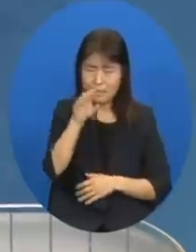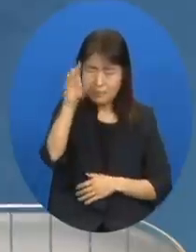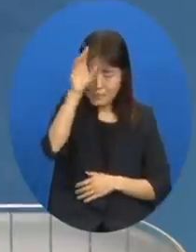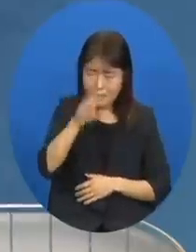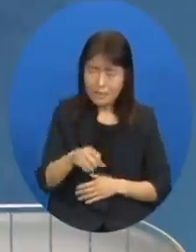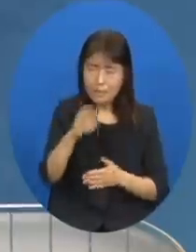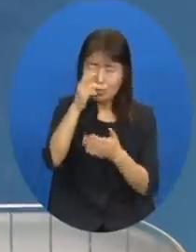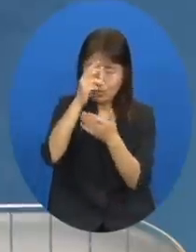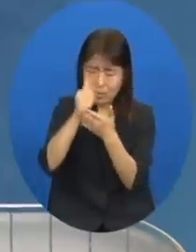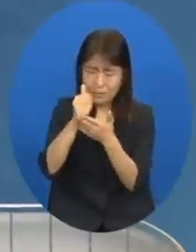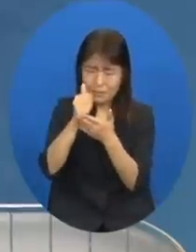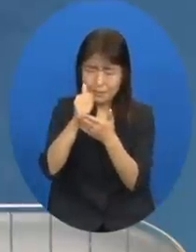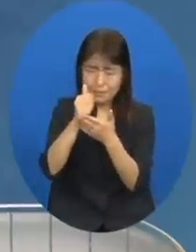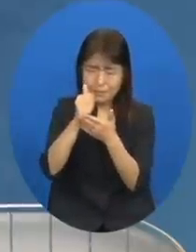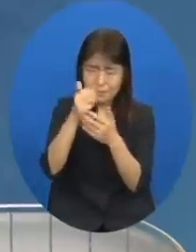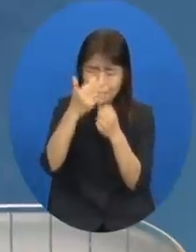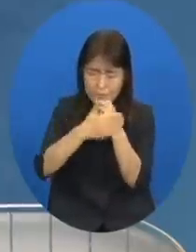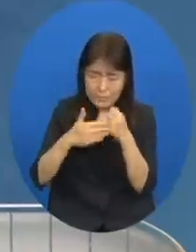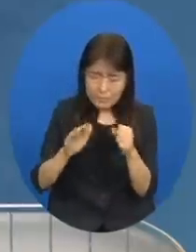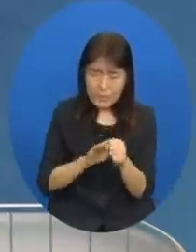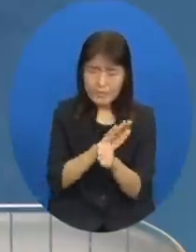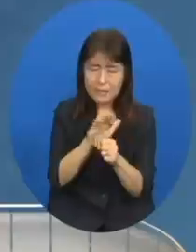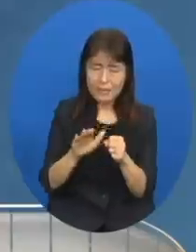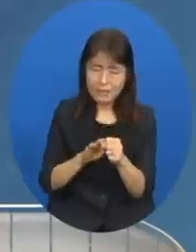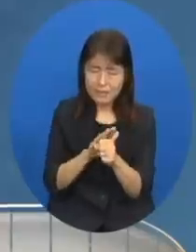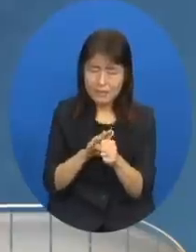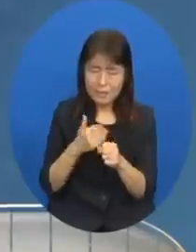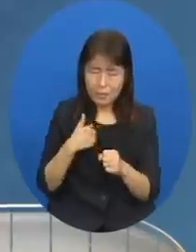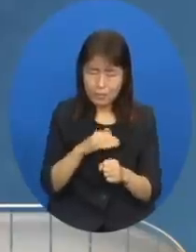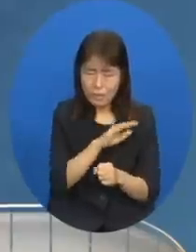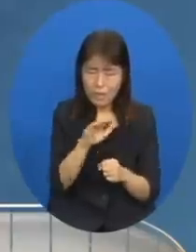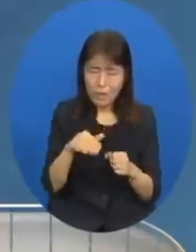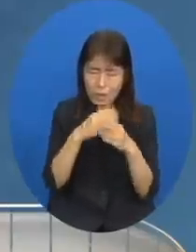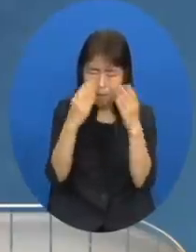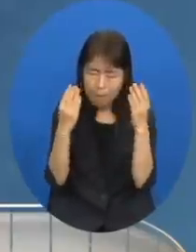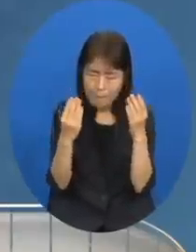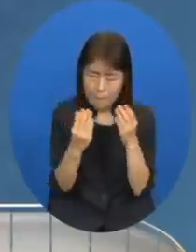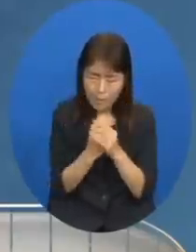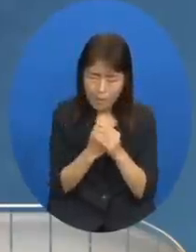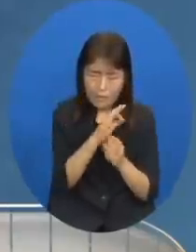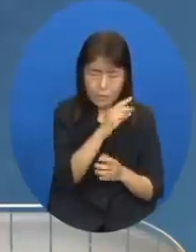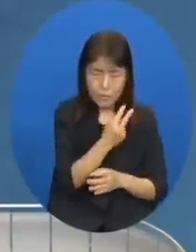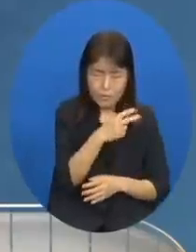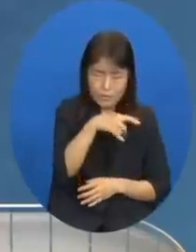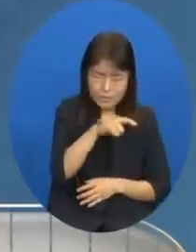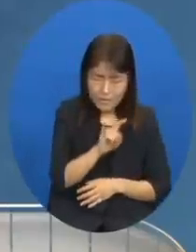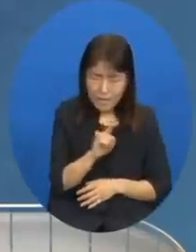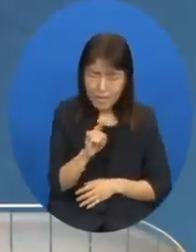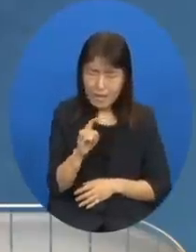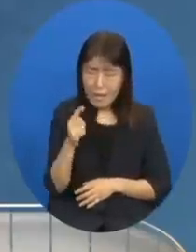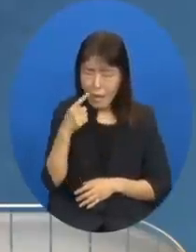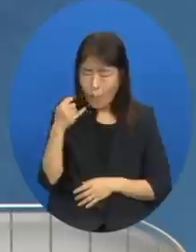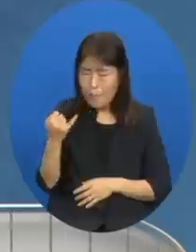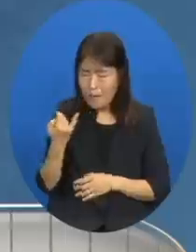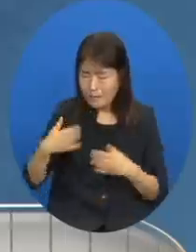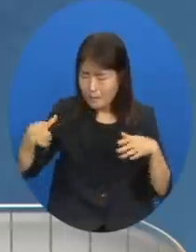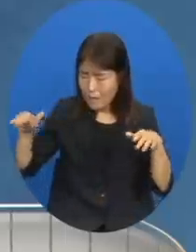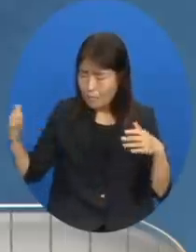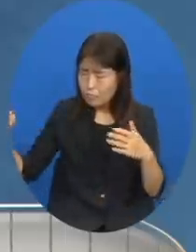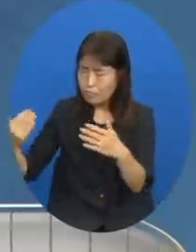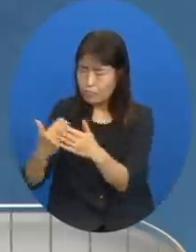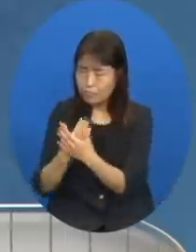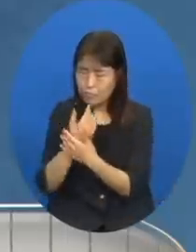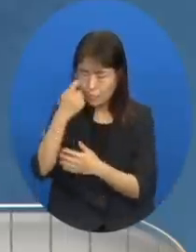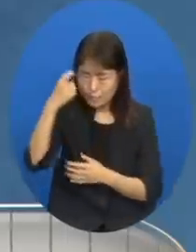주님 그 은혜와 사랑은 우리의 완벽한 요새요 그리고 어미새의 풍과도 같습니다